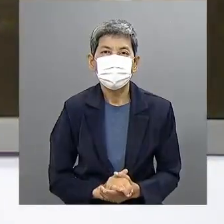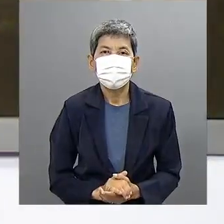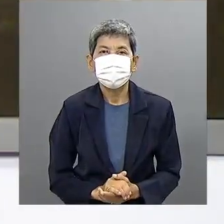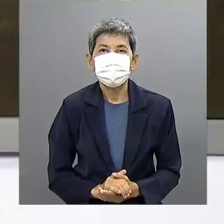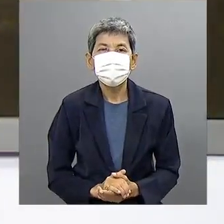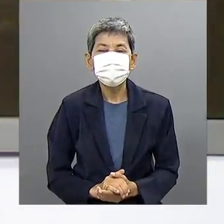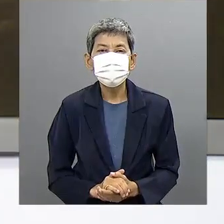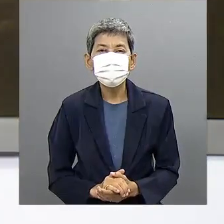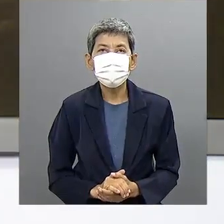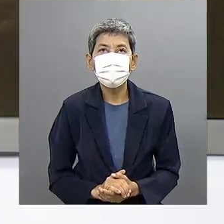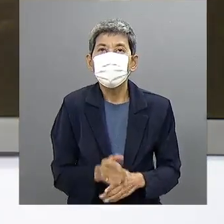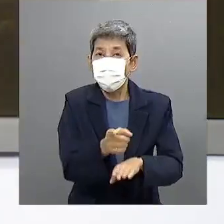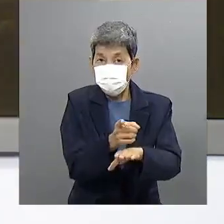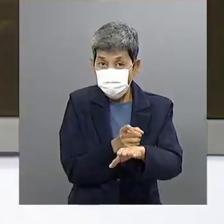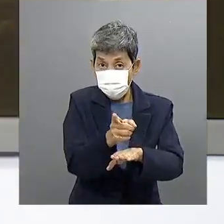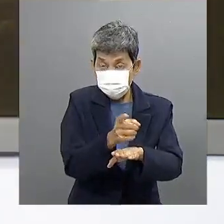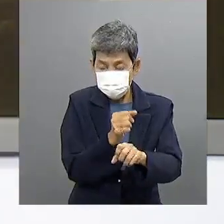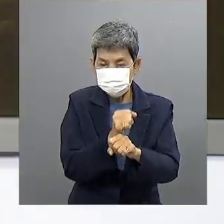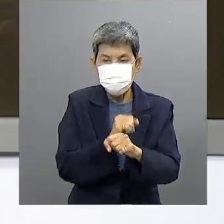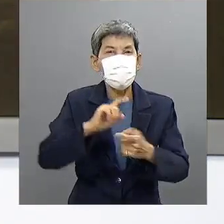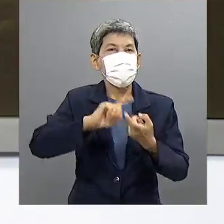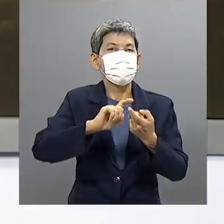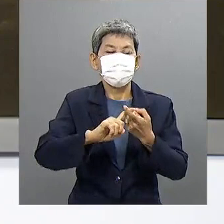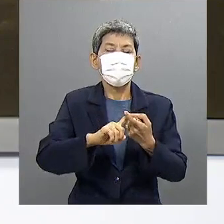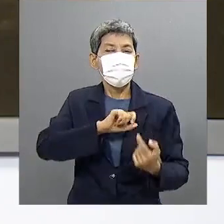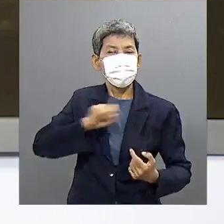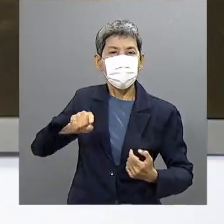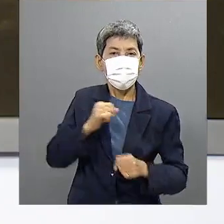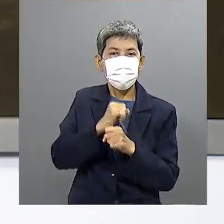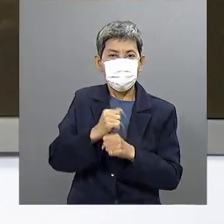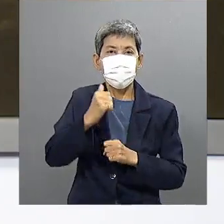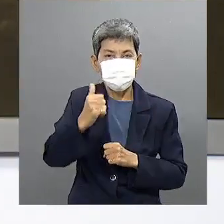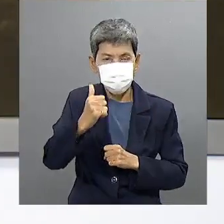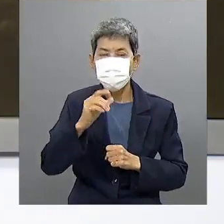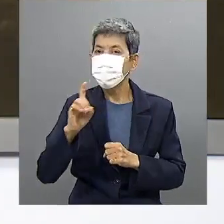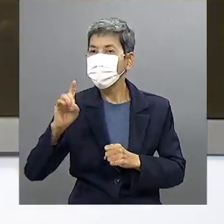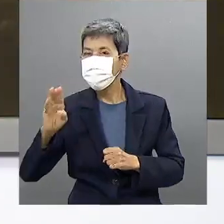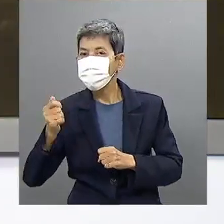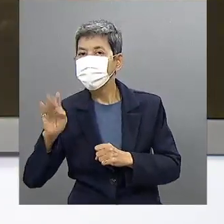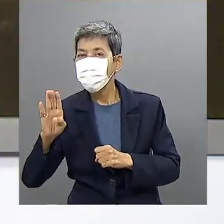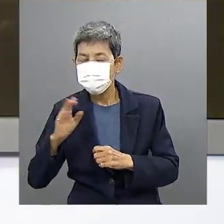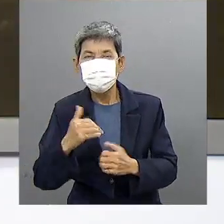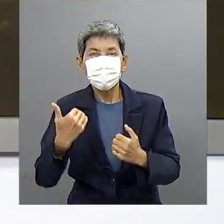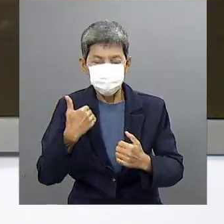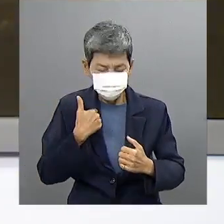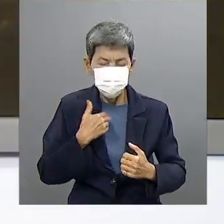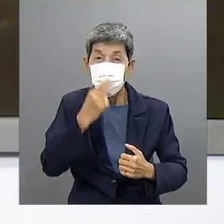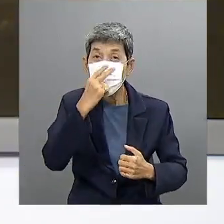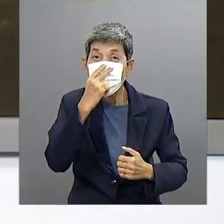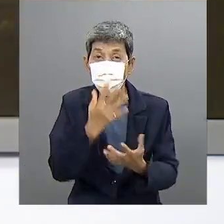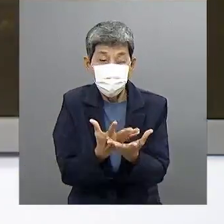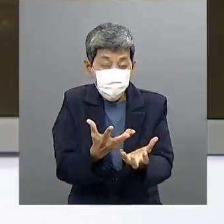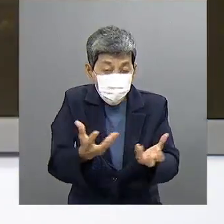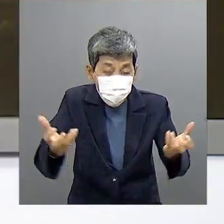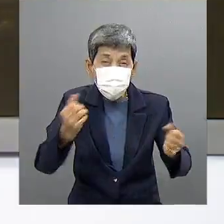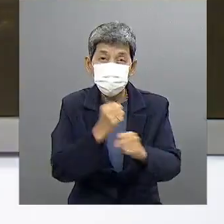ว่ารถถังอาจจะทำให้รัสเซียได้เปรียบยูเครนในสมรภูมิดอนบาสอยู่บ้างนะคะแต่ถ้าคุณผู้ชมมาดูความสูญเสียนับตั้งแต่สงคร